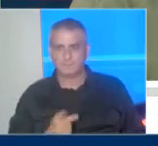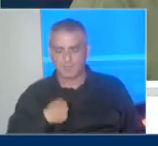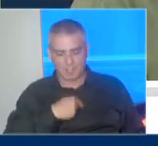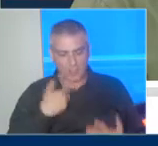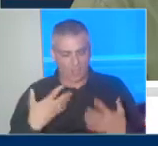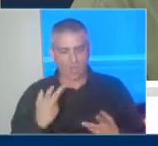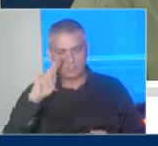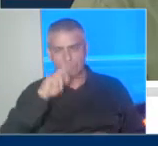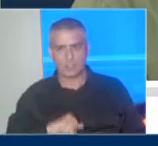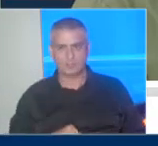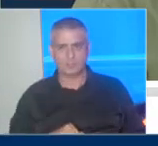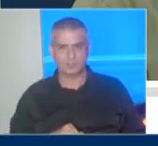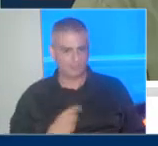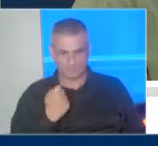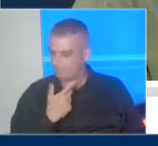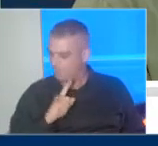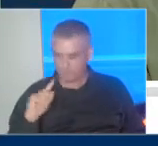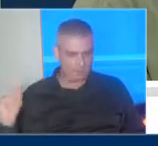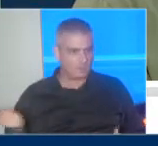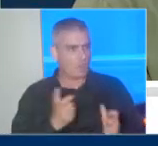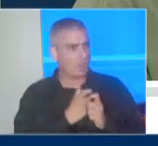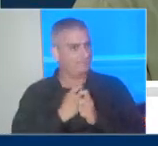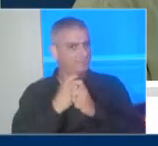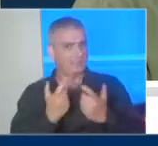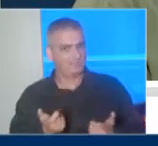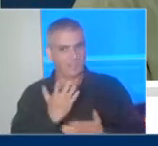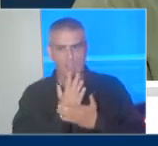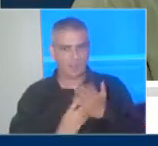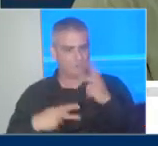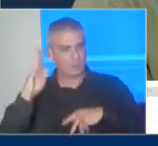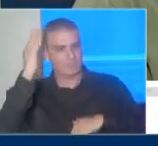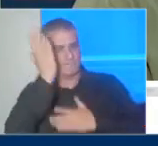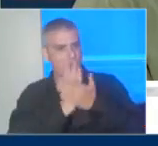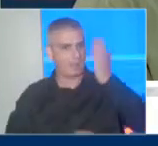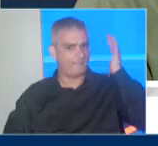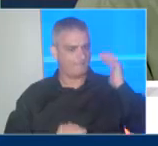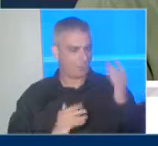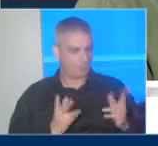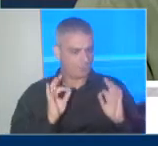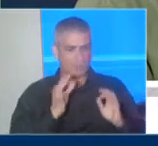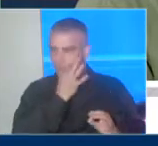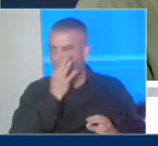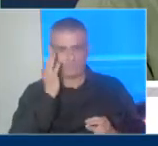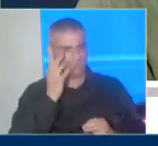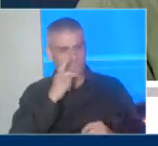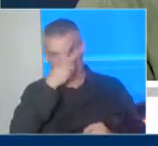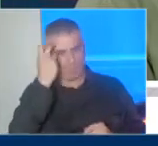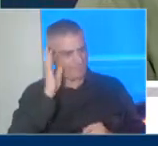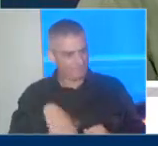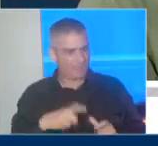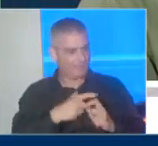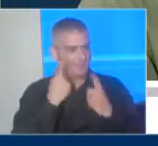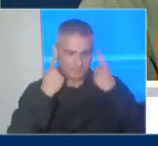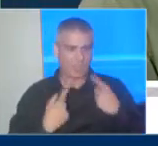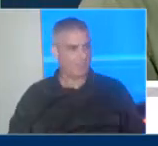אנחנו חלשות יותר כמעט בכל המגזרים. בחלקם יותר ובחלקם פחות, בטח במגזר הבדואי ובמגזר הערבי, אבל גם